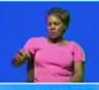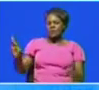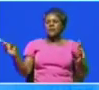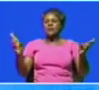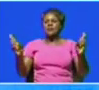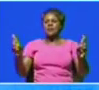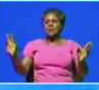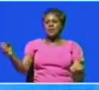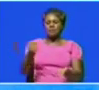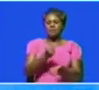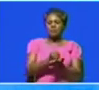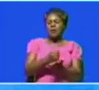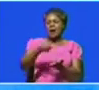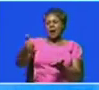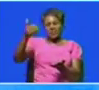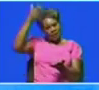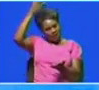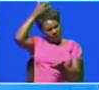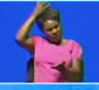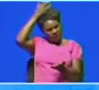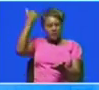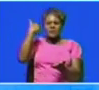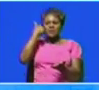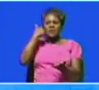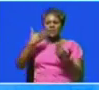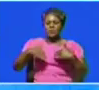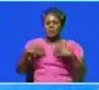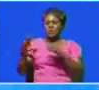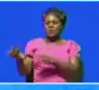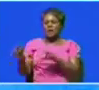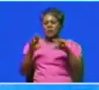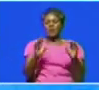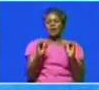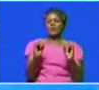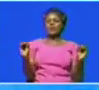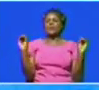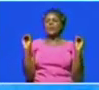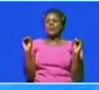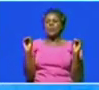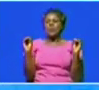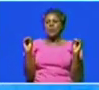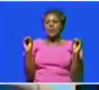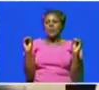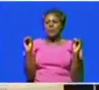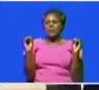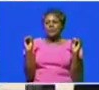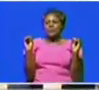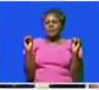radhi kuajiri wauguzi wengine ili wagonjwa wasizidi kutatizika.